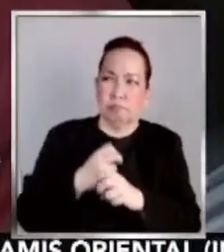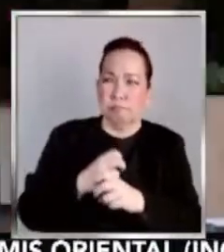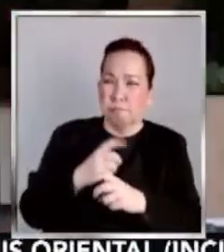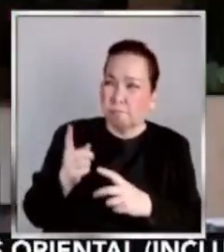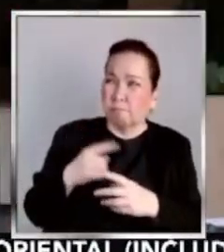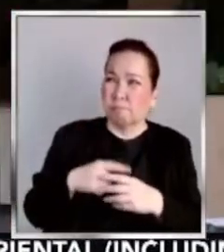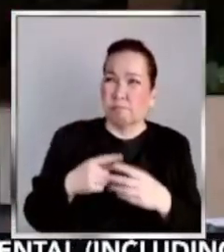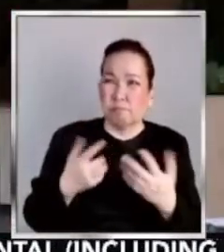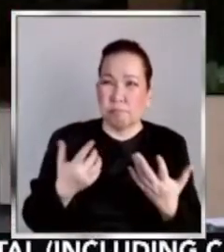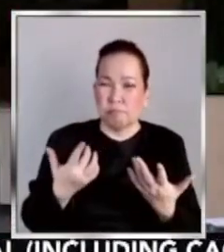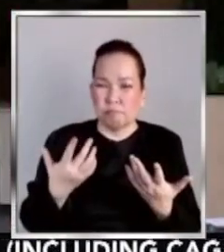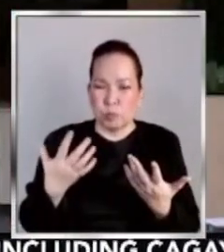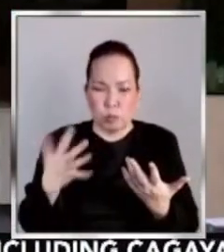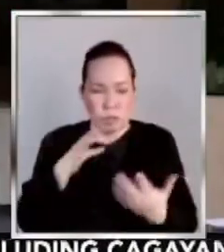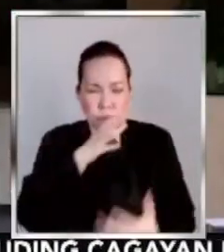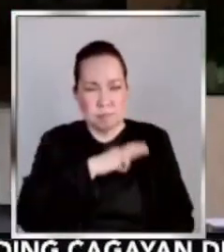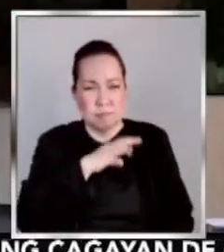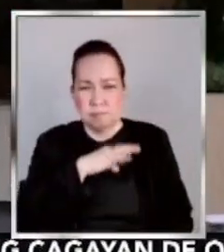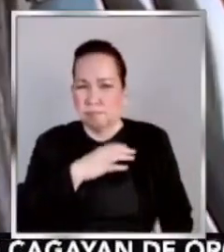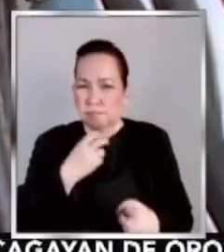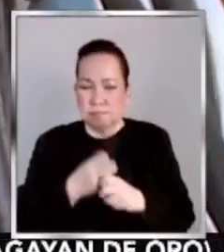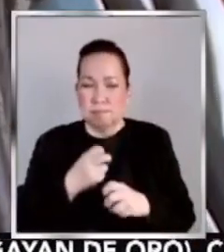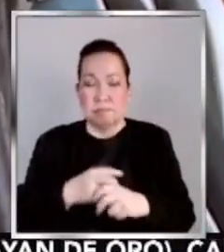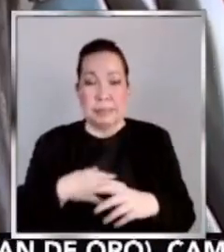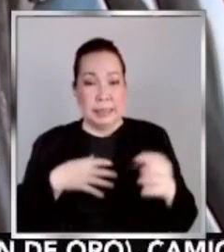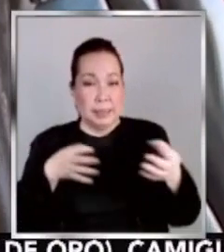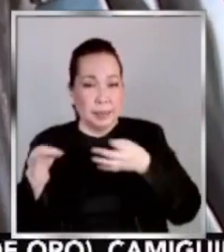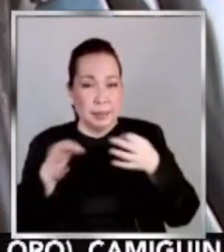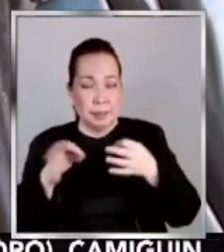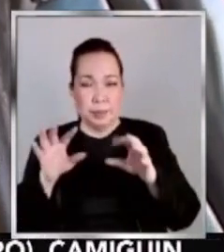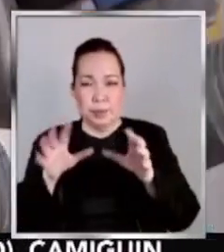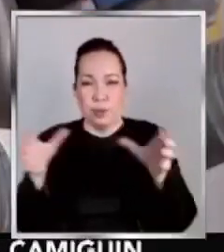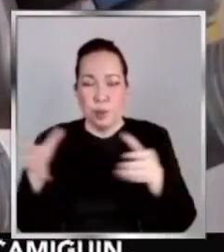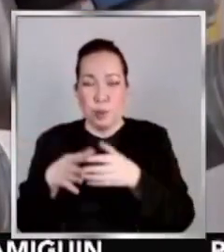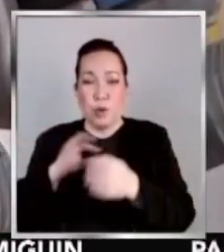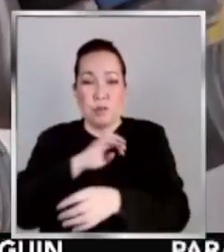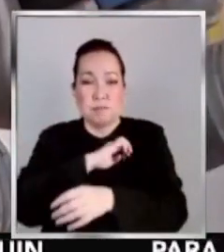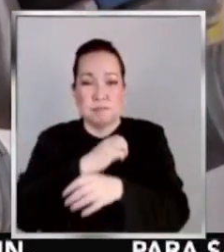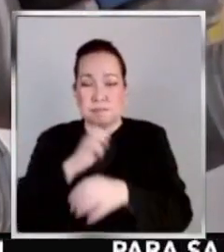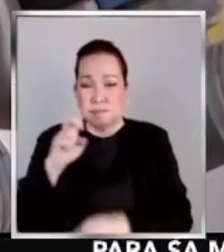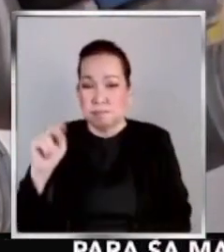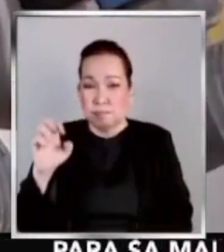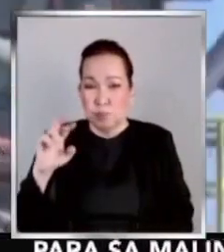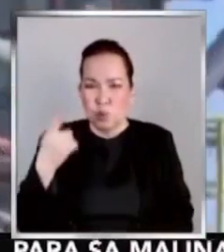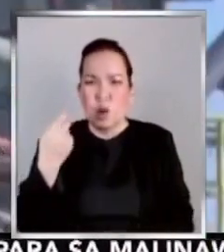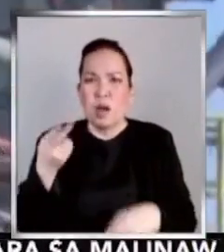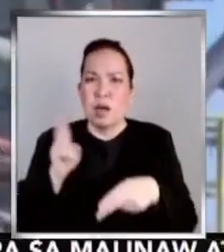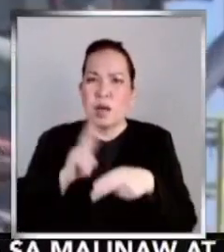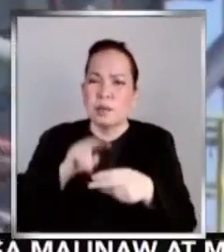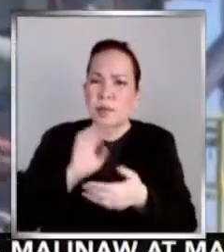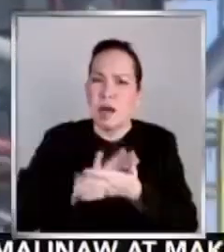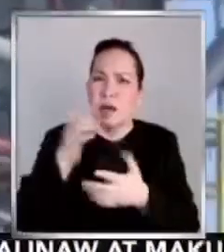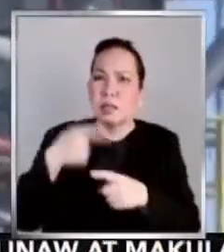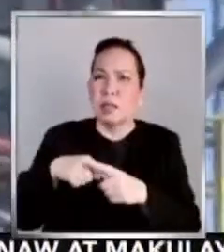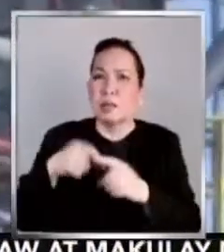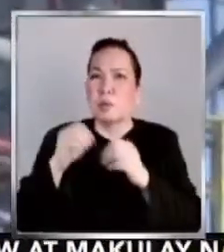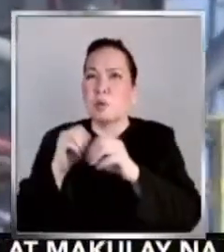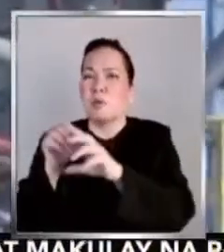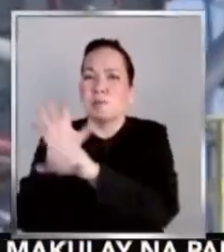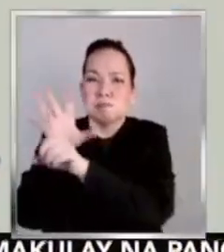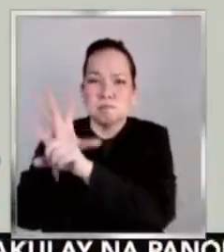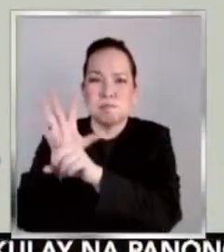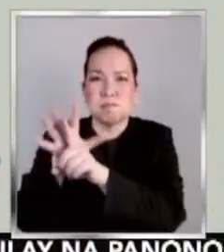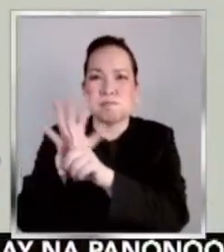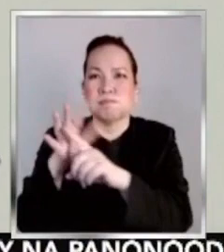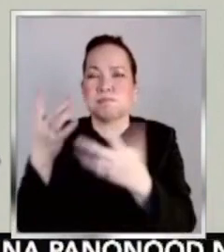kikita. Paliwanag ng Department of Energy, ang taas presyo ngayong linggo ay dahil sa pagtaas sa demand sa krudo ng mga bansa sa Northern